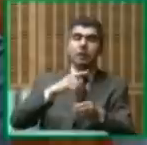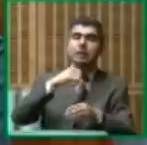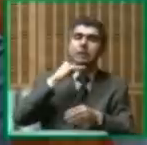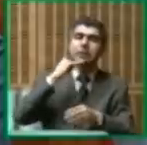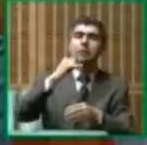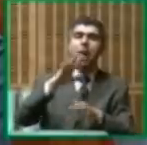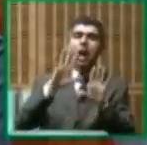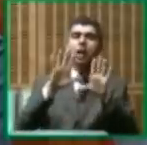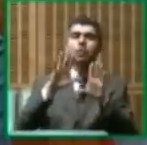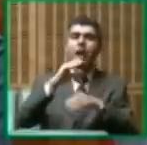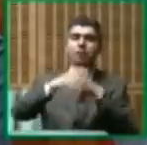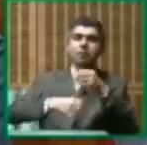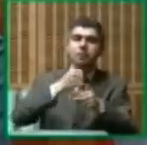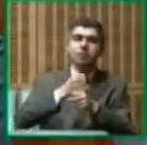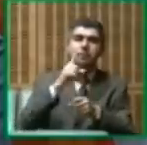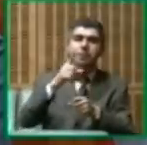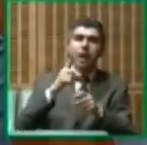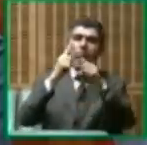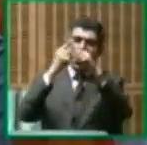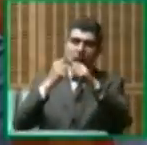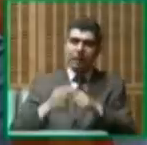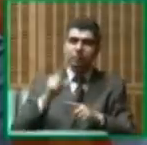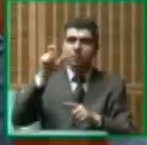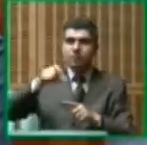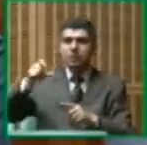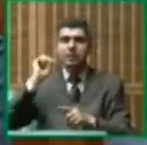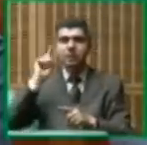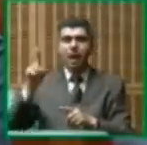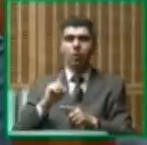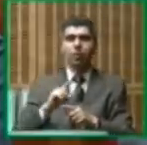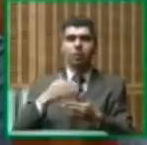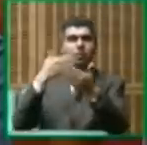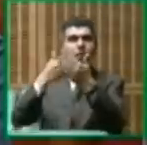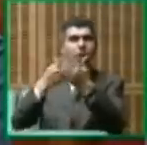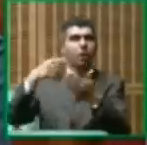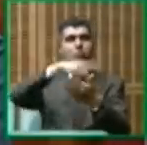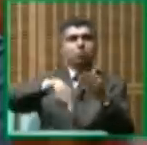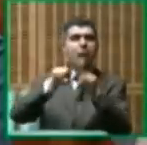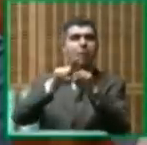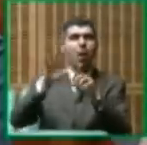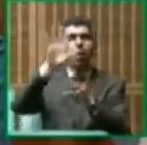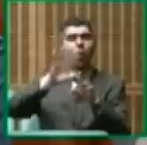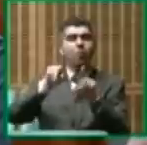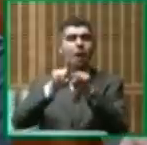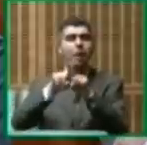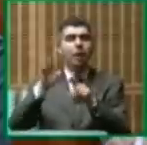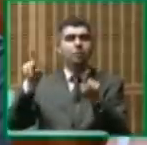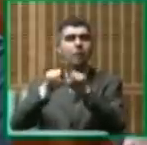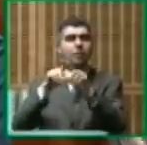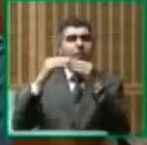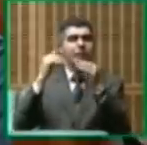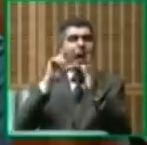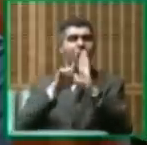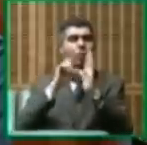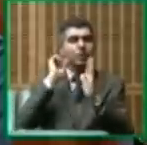وكتحترم التدبير ديال الطريقة اللي هي شفافة. ثانيا، أن هذا يعني هذا الإحصاء تصادف ما